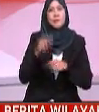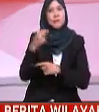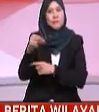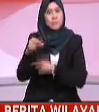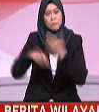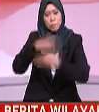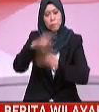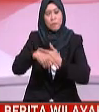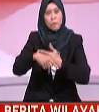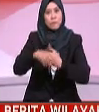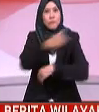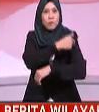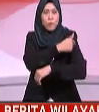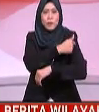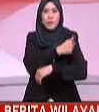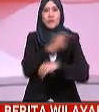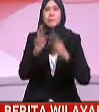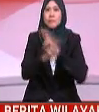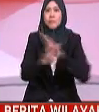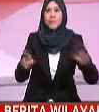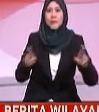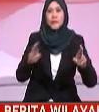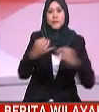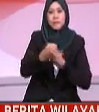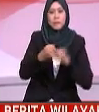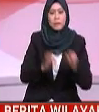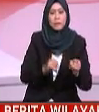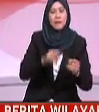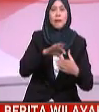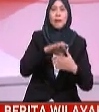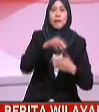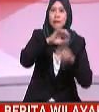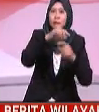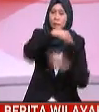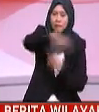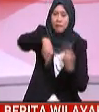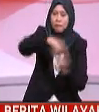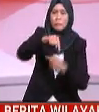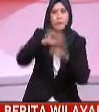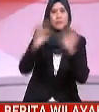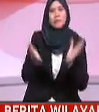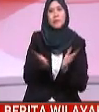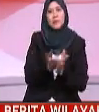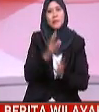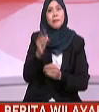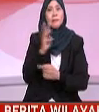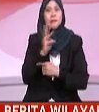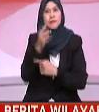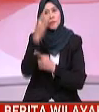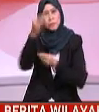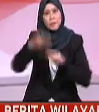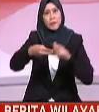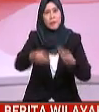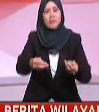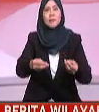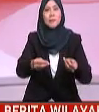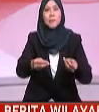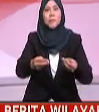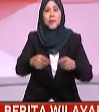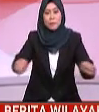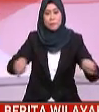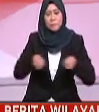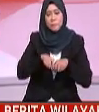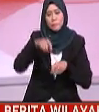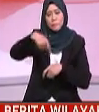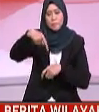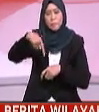Vaccination Program telah disediakan Kementerian Alam Sekitar dan Air untuk pemberian vaksin yang lebih mesra alam di Pusat Pemberian